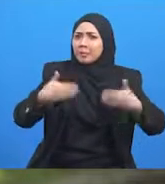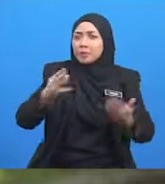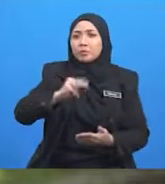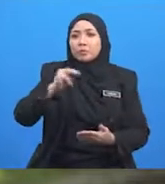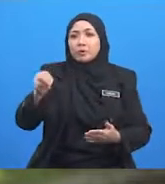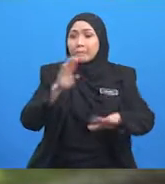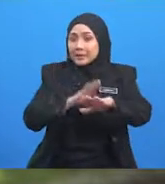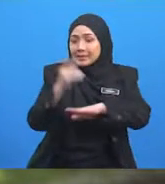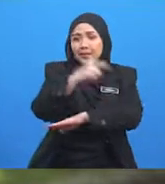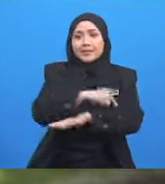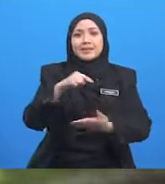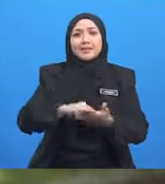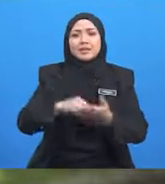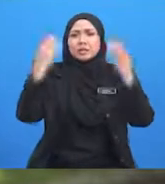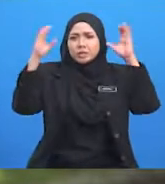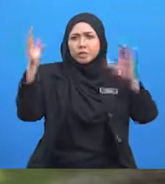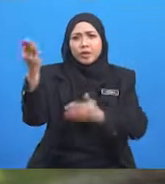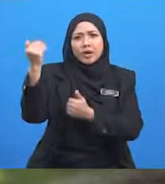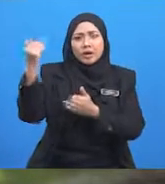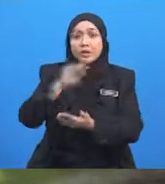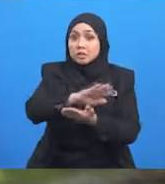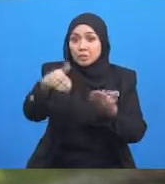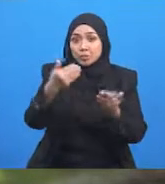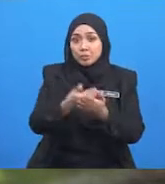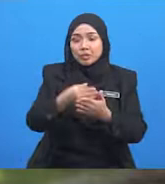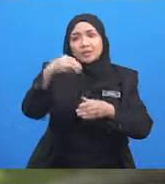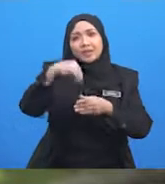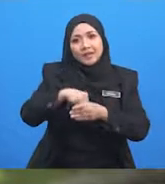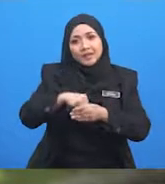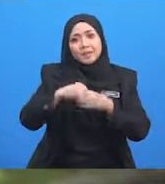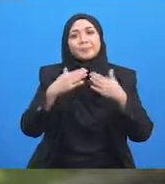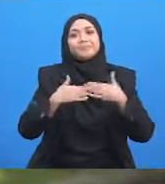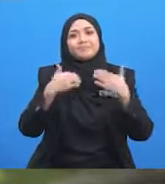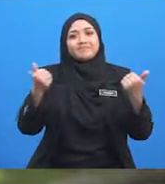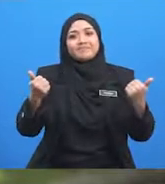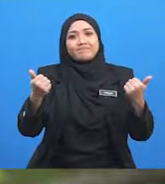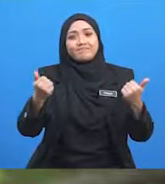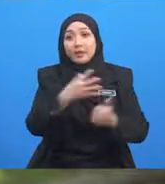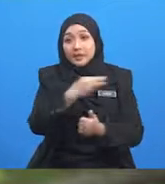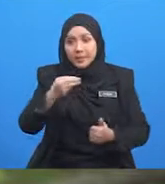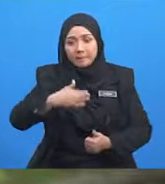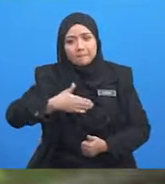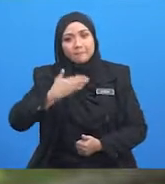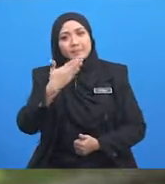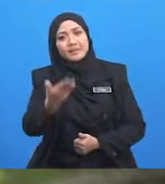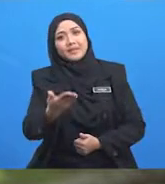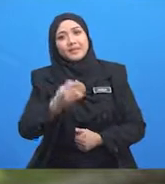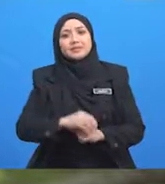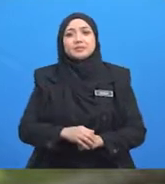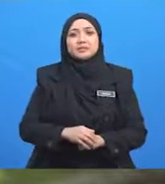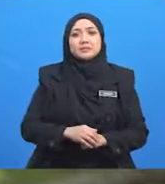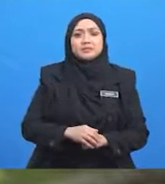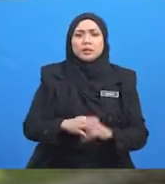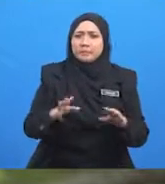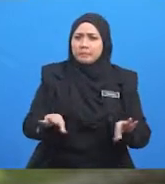pada hari ini? Cikgu harap semua dalam keadaan ceria dan bahagia. Yang lebih